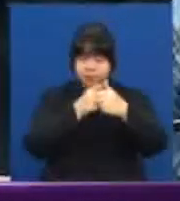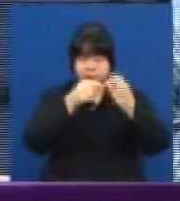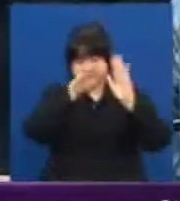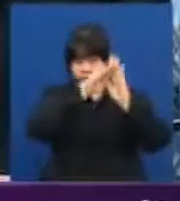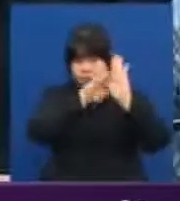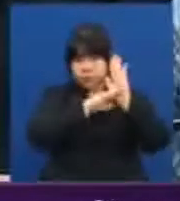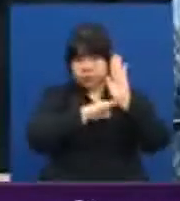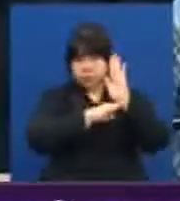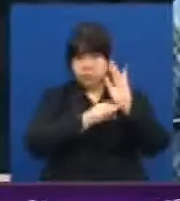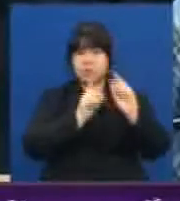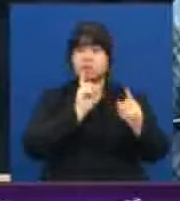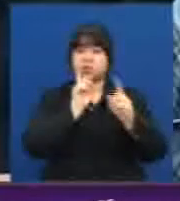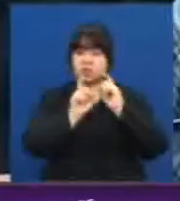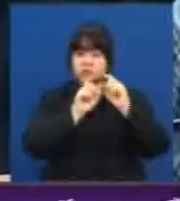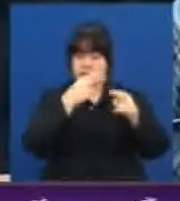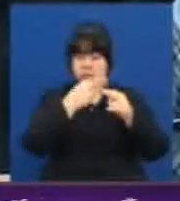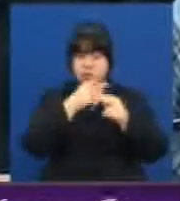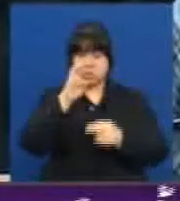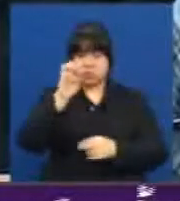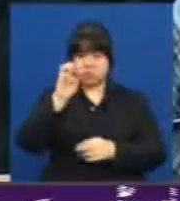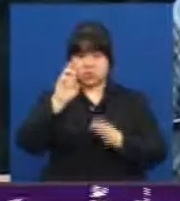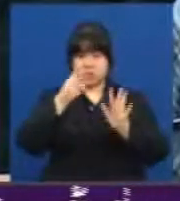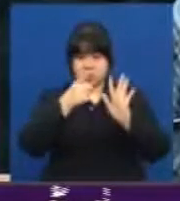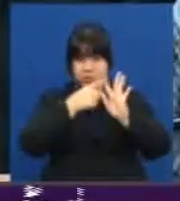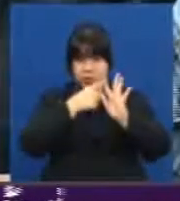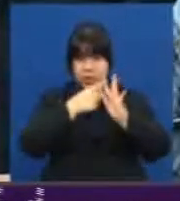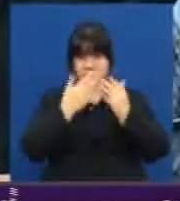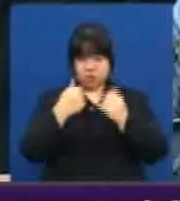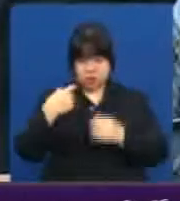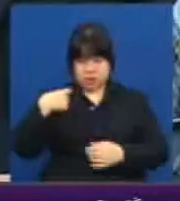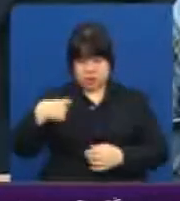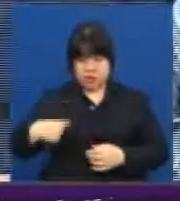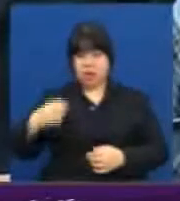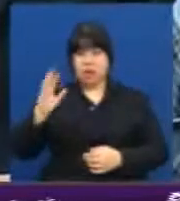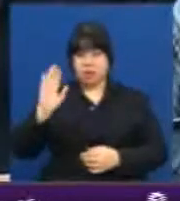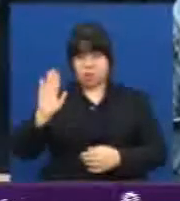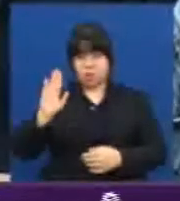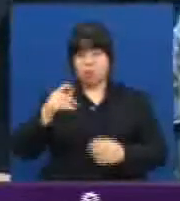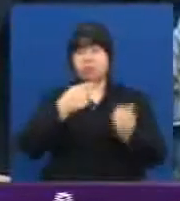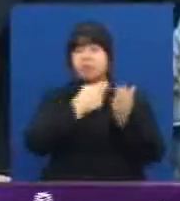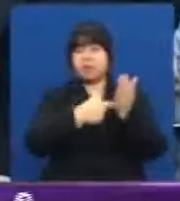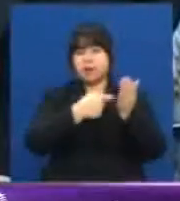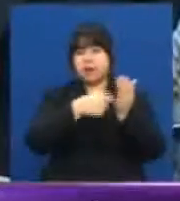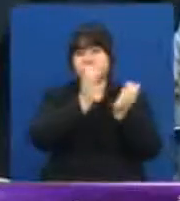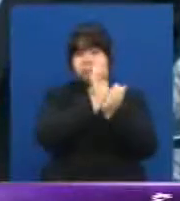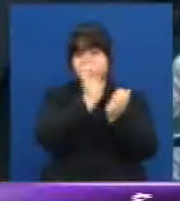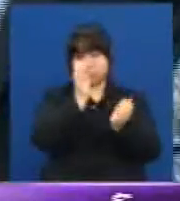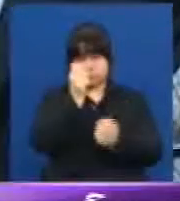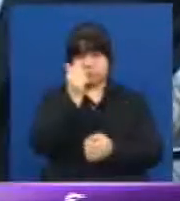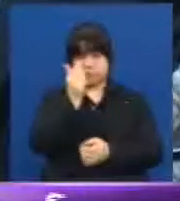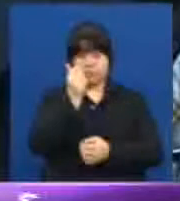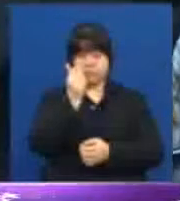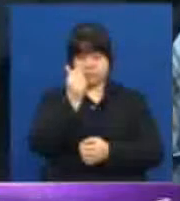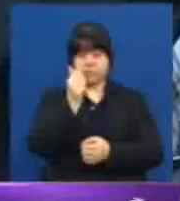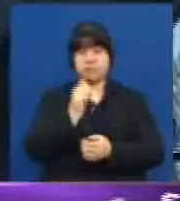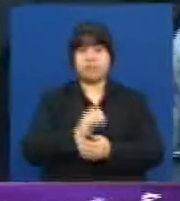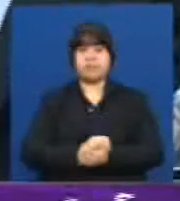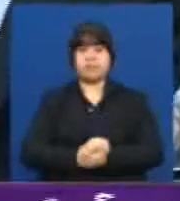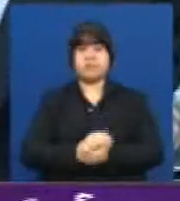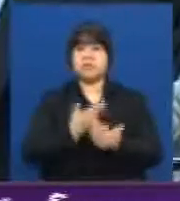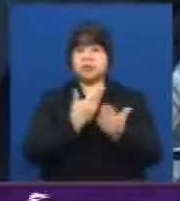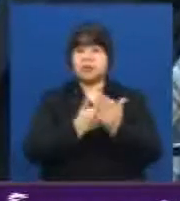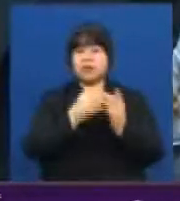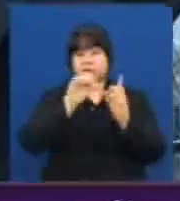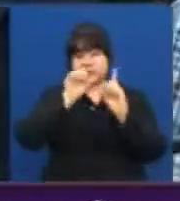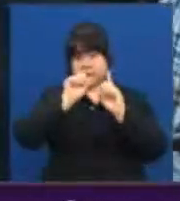ขั้นตอนโดยทนายความของผู้ต้องหาได้ขอยื่นประกันตัวซึ่งพนักงานสอบสวนไม่คัดค้านและให้ประกันตัวใน